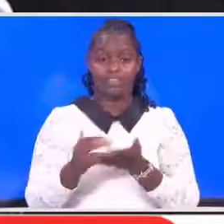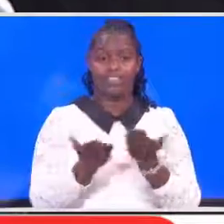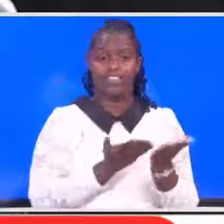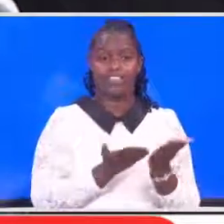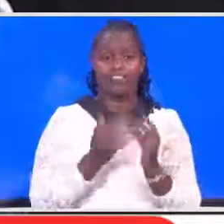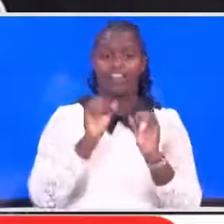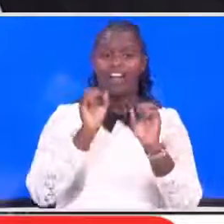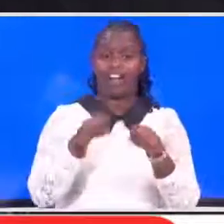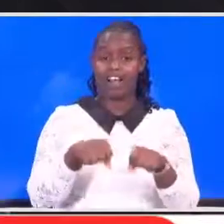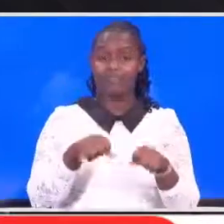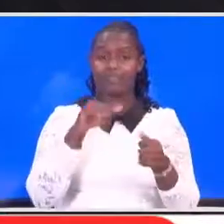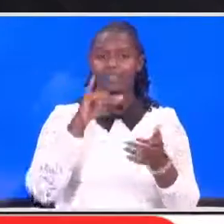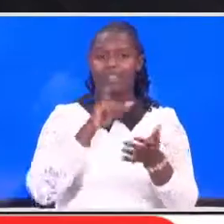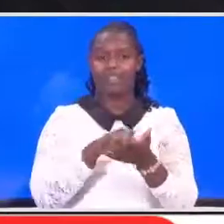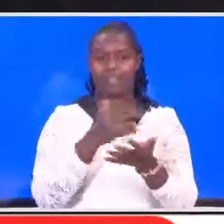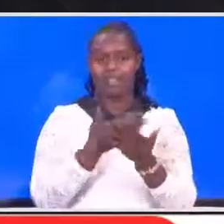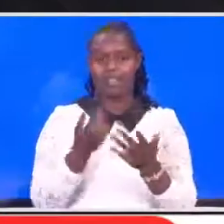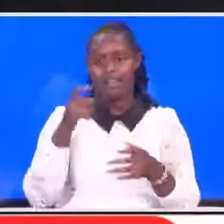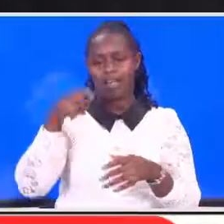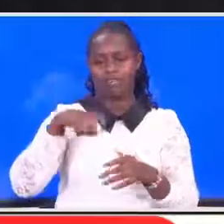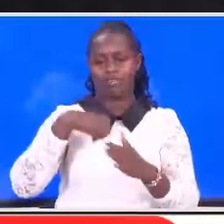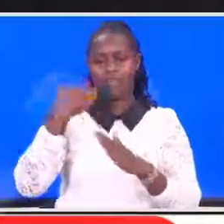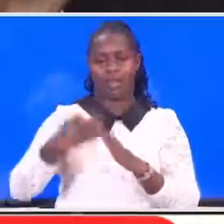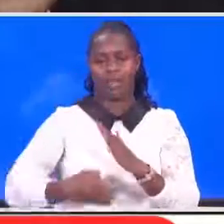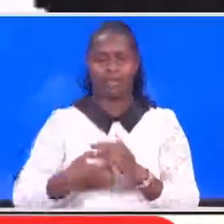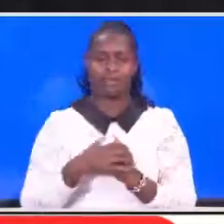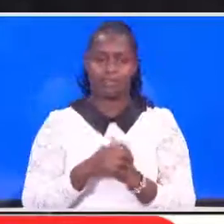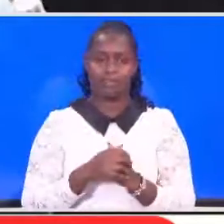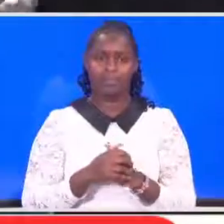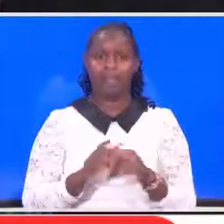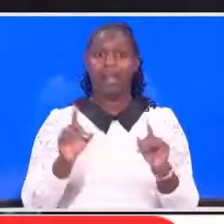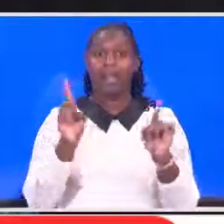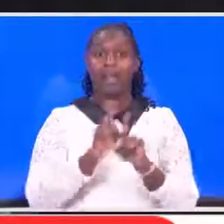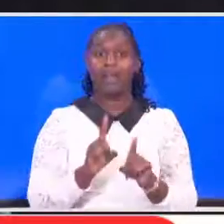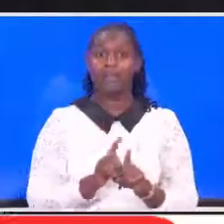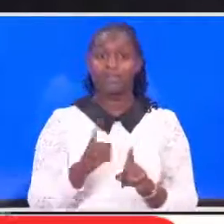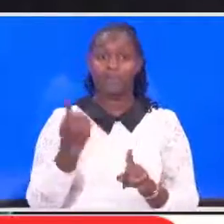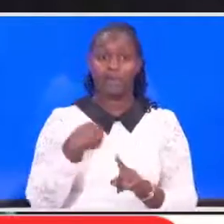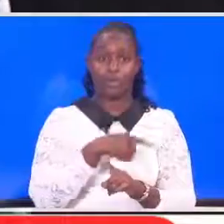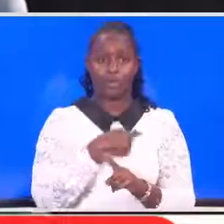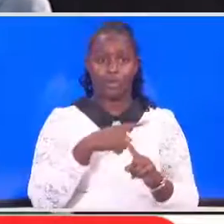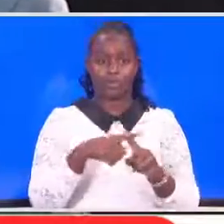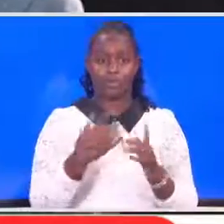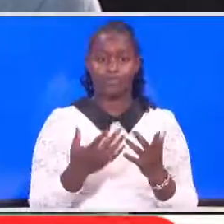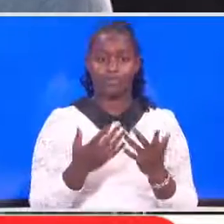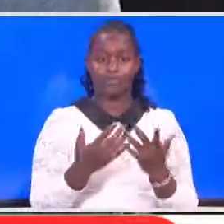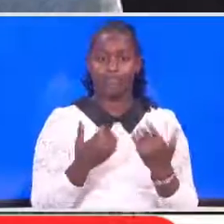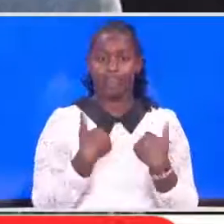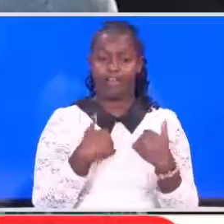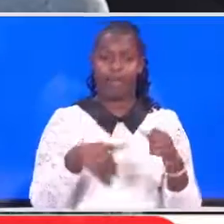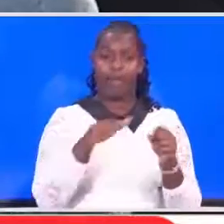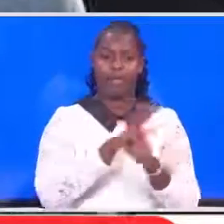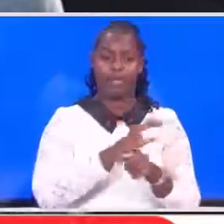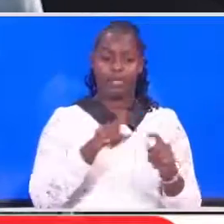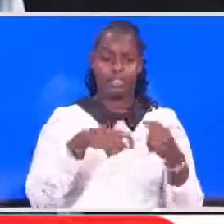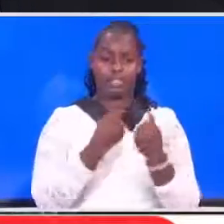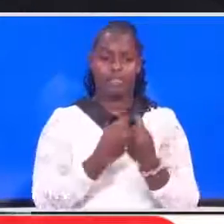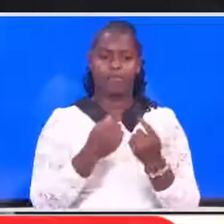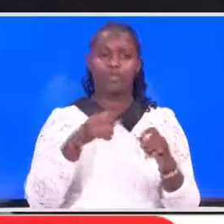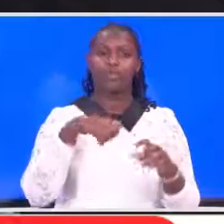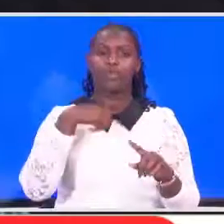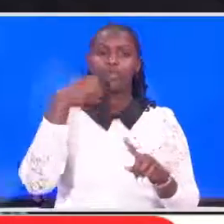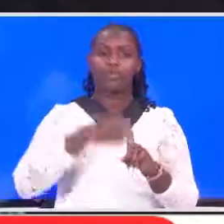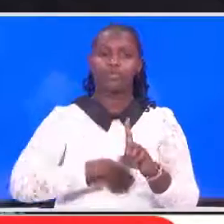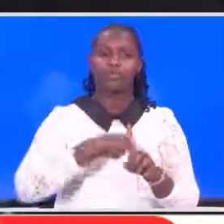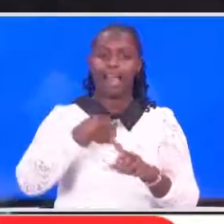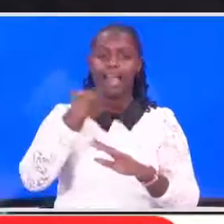Hiyo mchezo tuache. And we have formed a multi-agency team to fight this corruption, and the